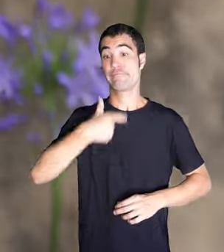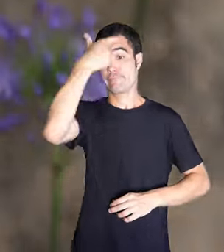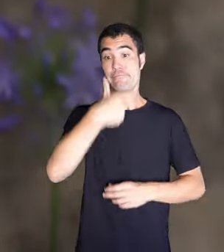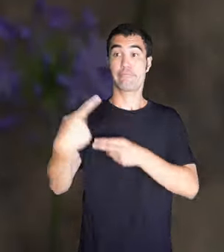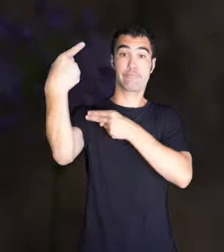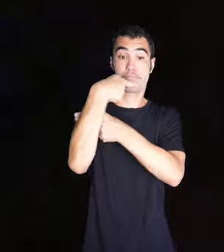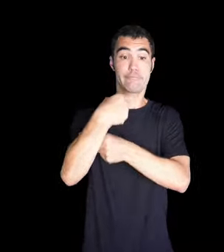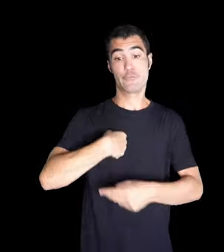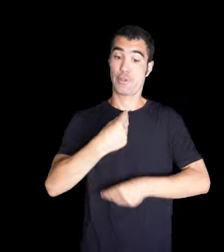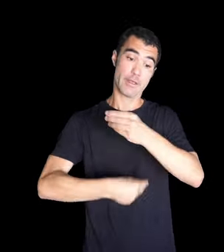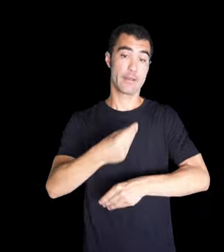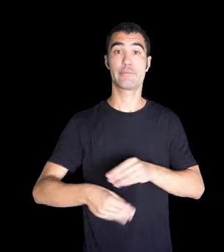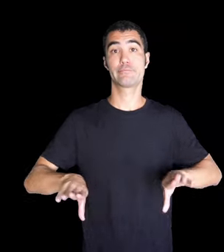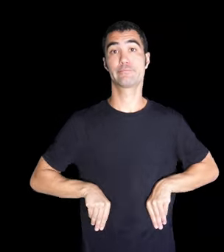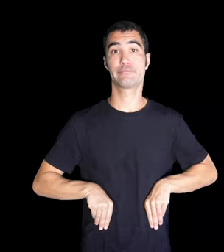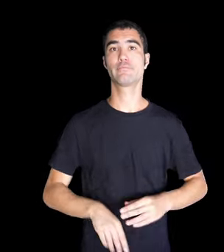lo que me manaven.